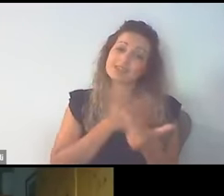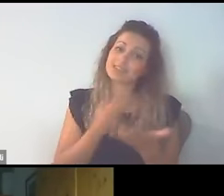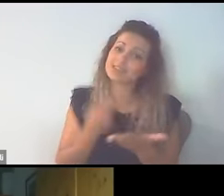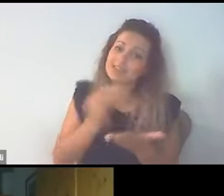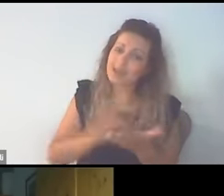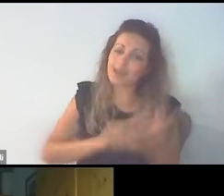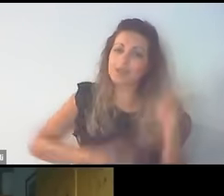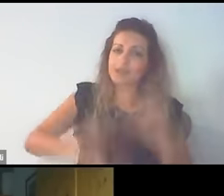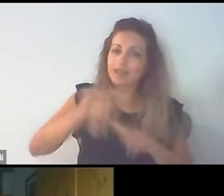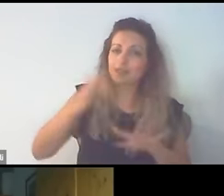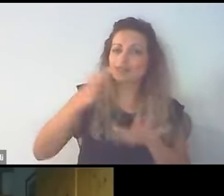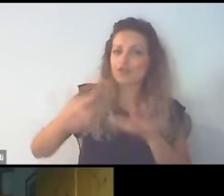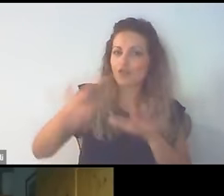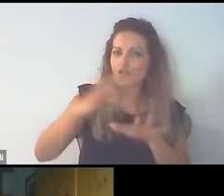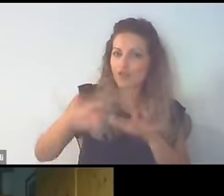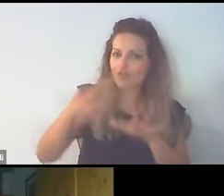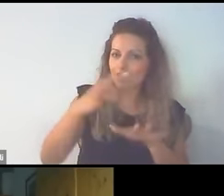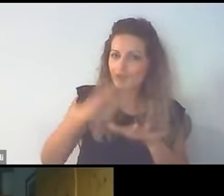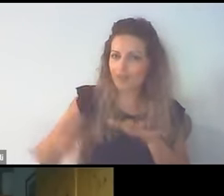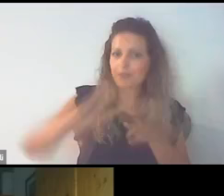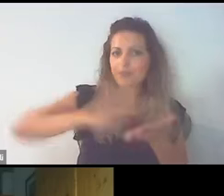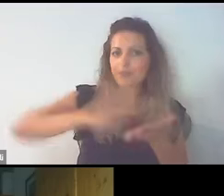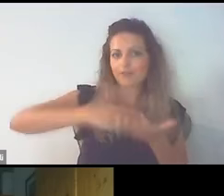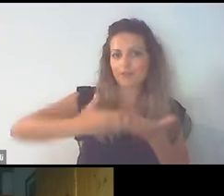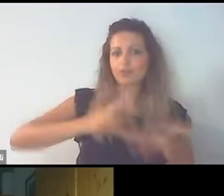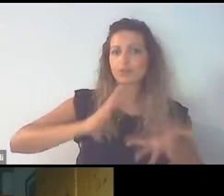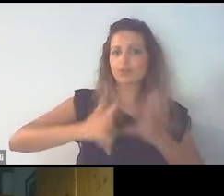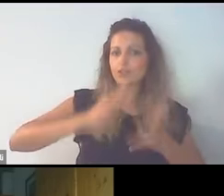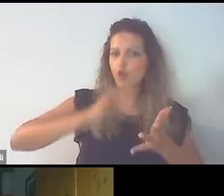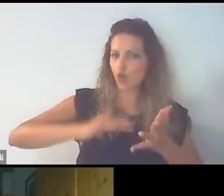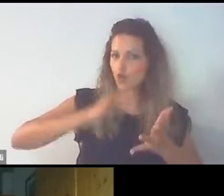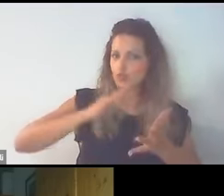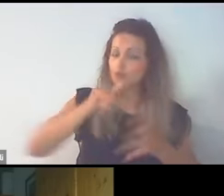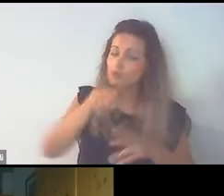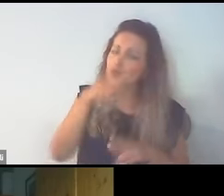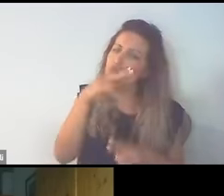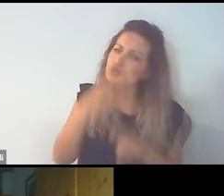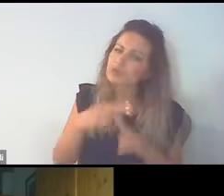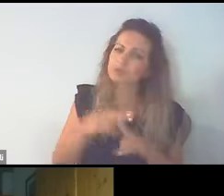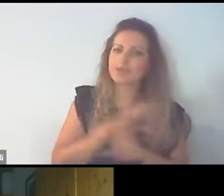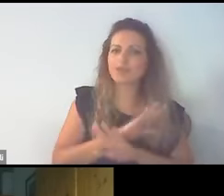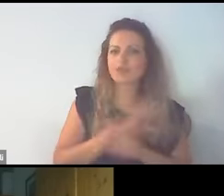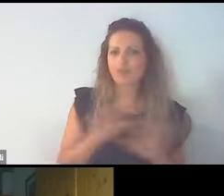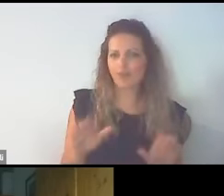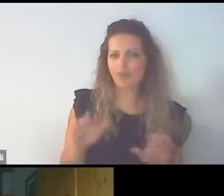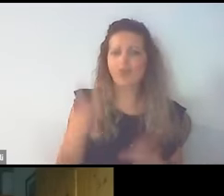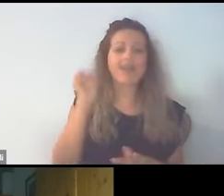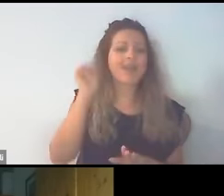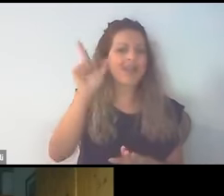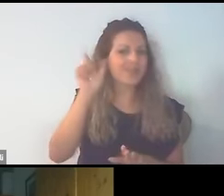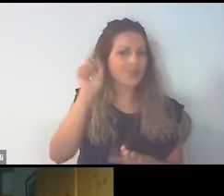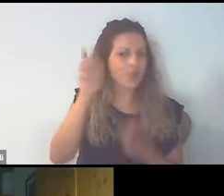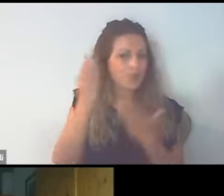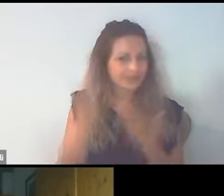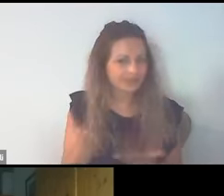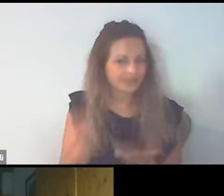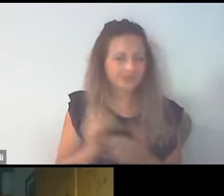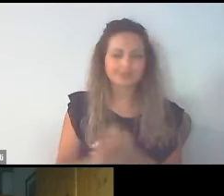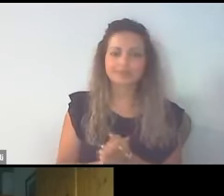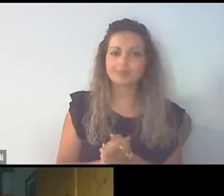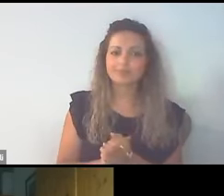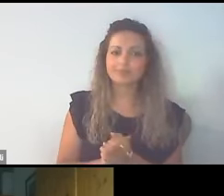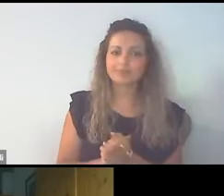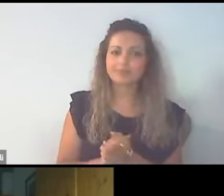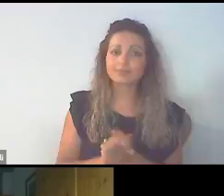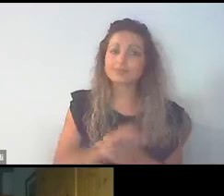Φουνταλή για τη μετάφραση στην νοηματική γλώσσα, που είναι πολύ σημαντικό για την εκδήλωσή μας σήμερα. Προκαταβολικά